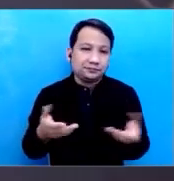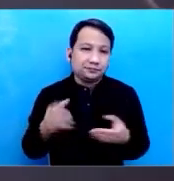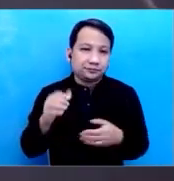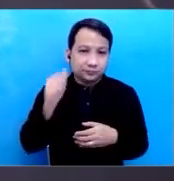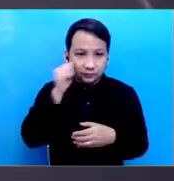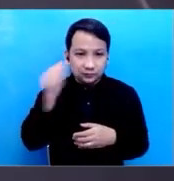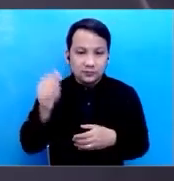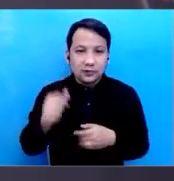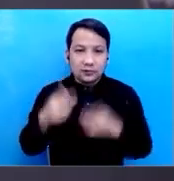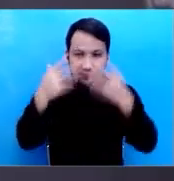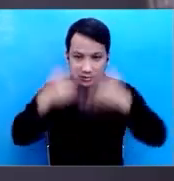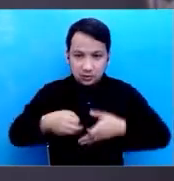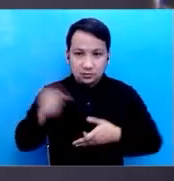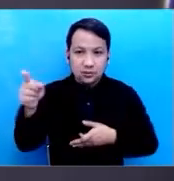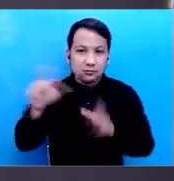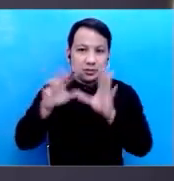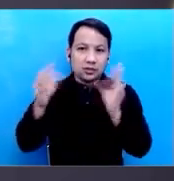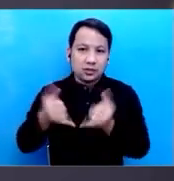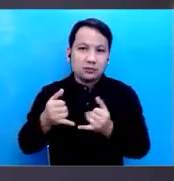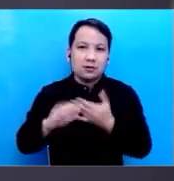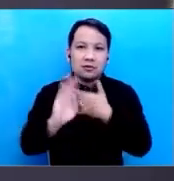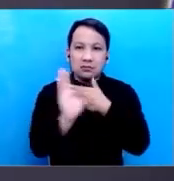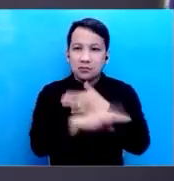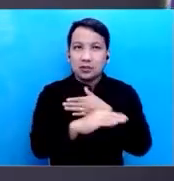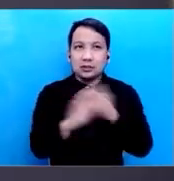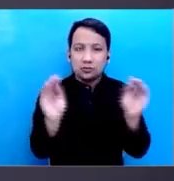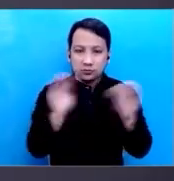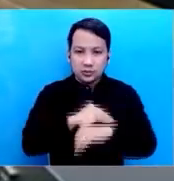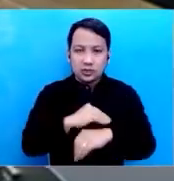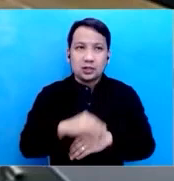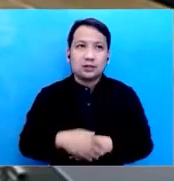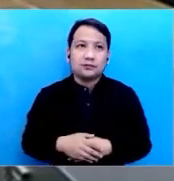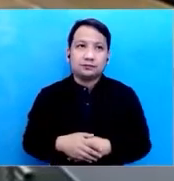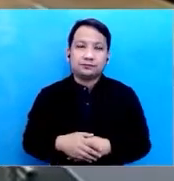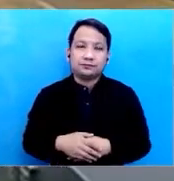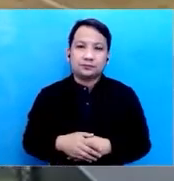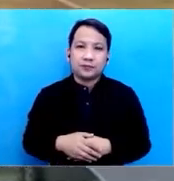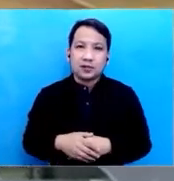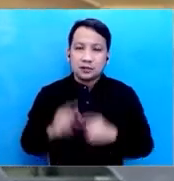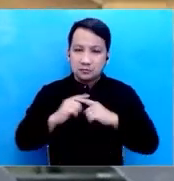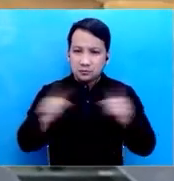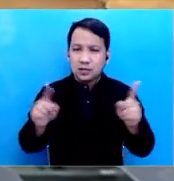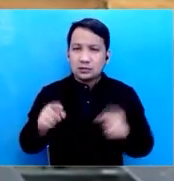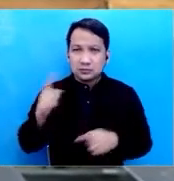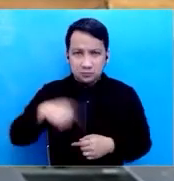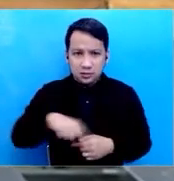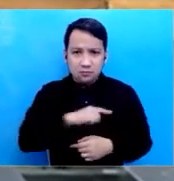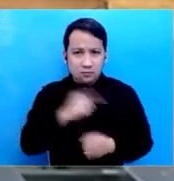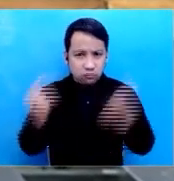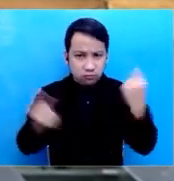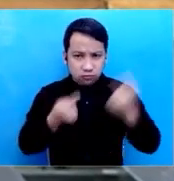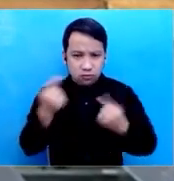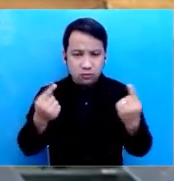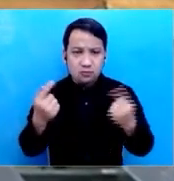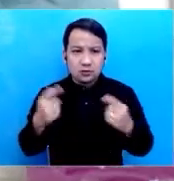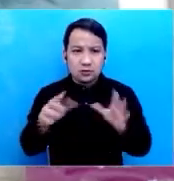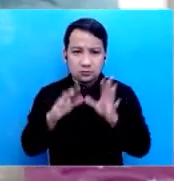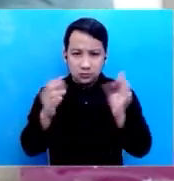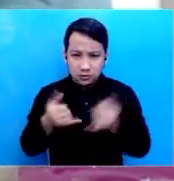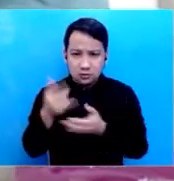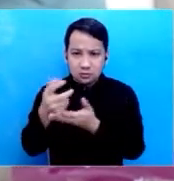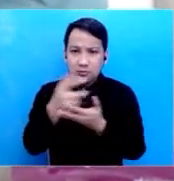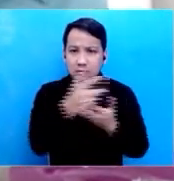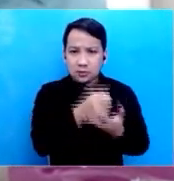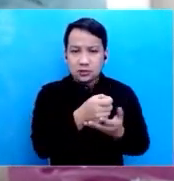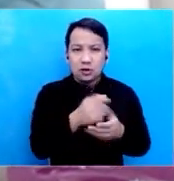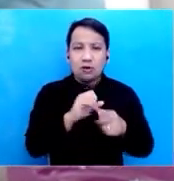kung magdesisyon na ang kanilang kumpanya na pabalikin sila sa opisina. Pero sana raw, lahat ng empleyado ay bakunado o may